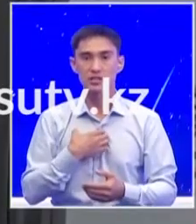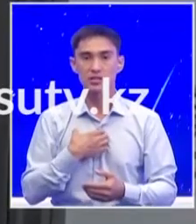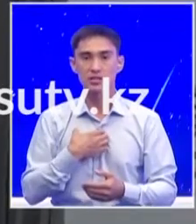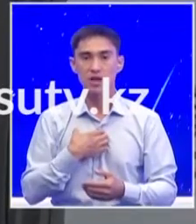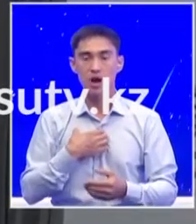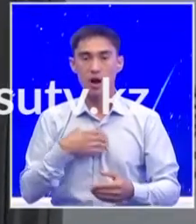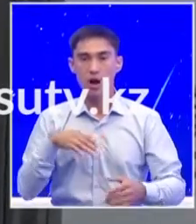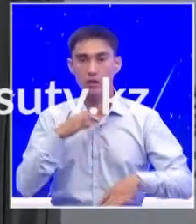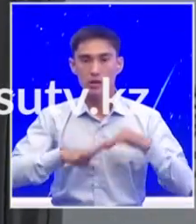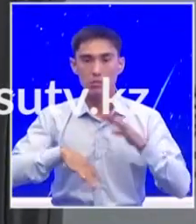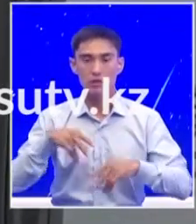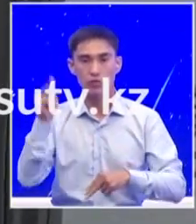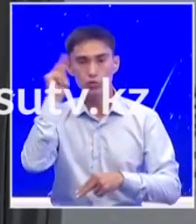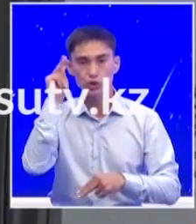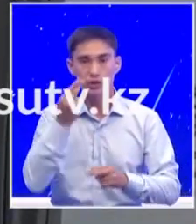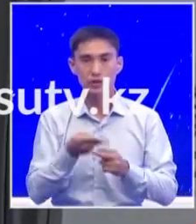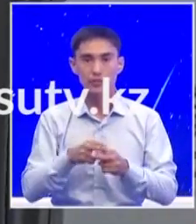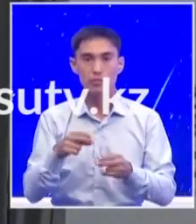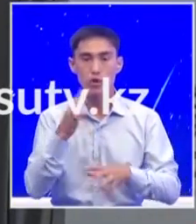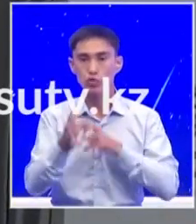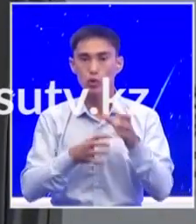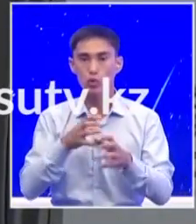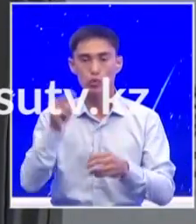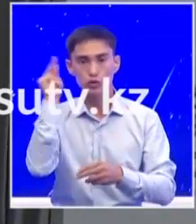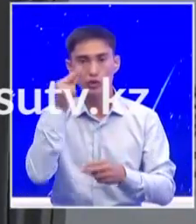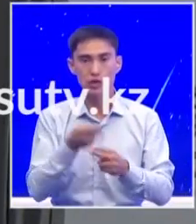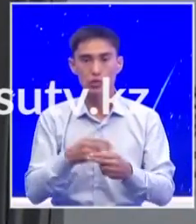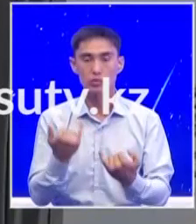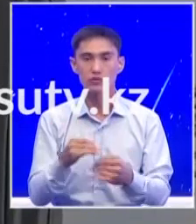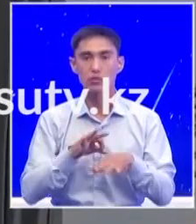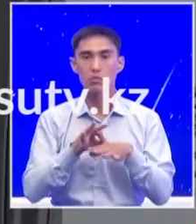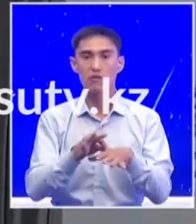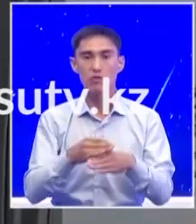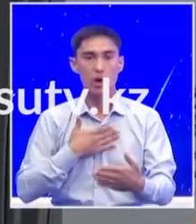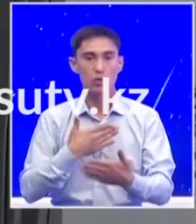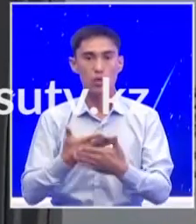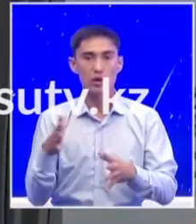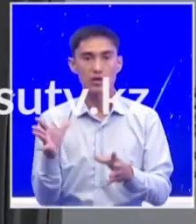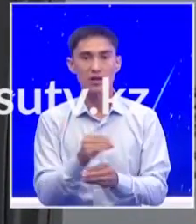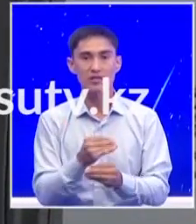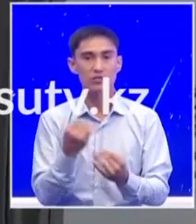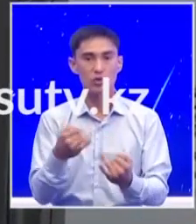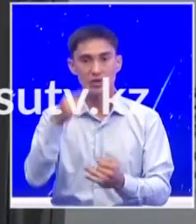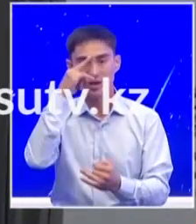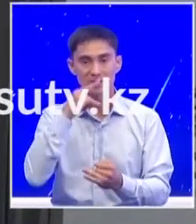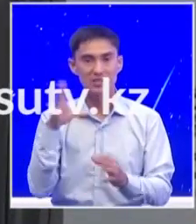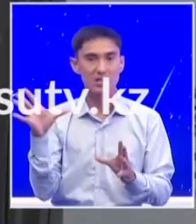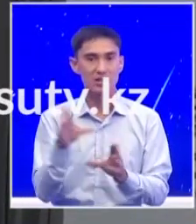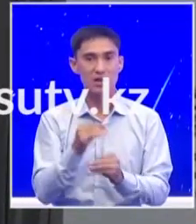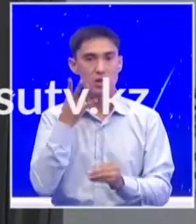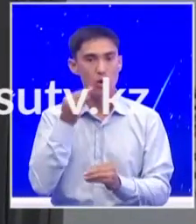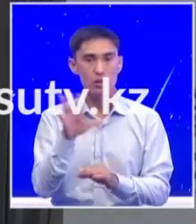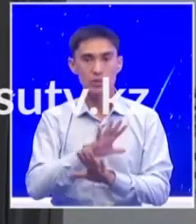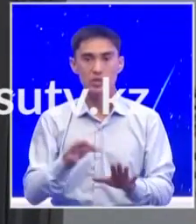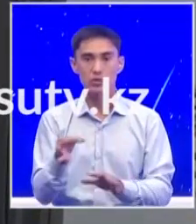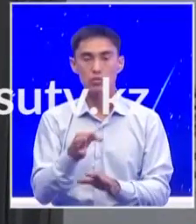важность отрабатываемых учений, в том числе и международных учений, которые мы сегодня проводим, она актуальна для не только Казахстана, не только для